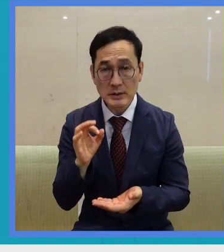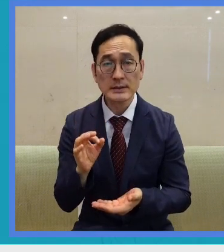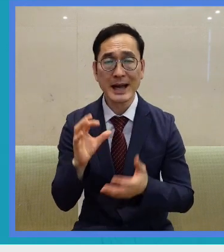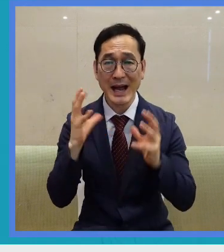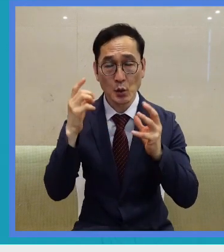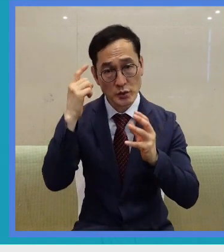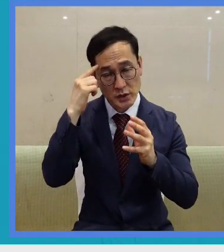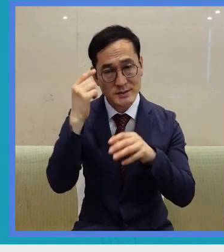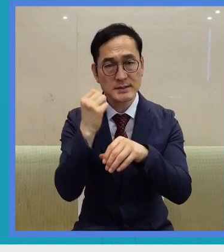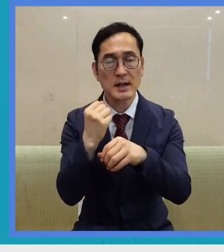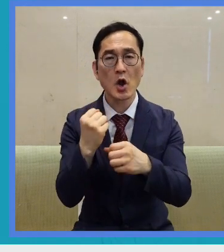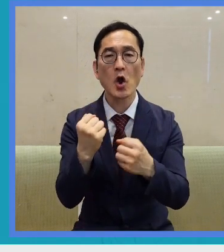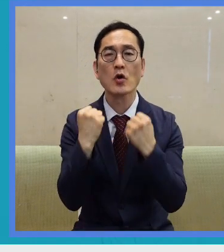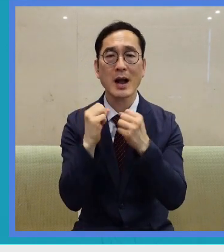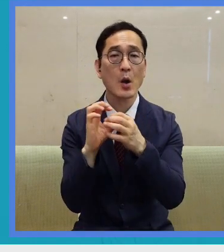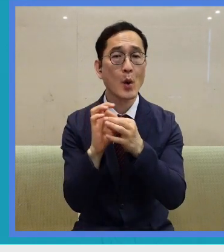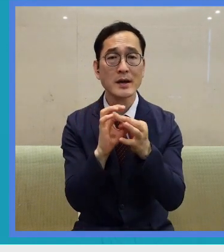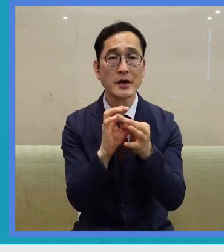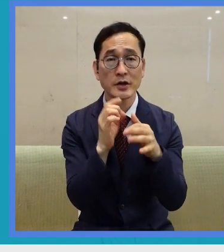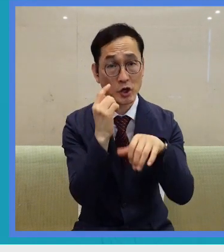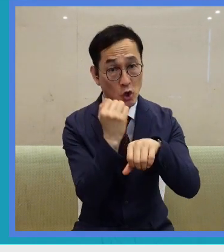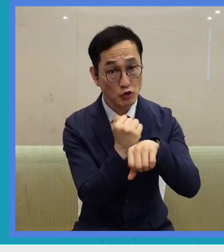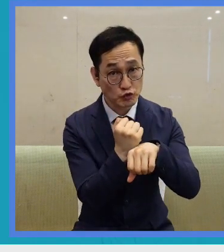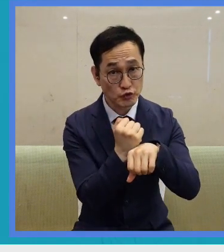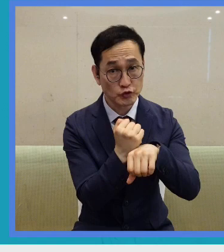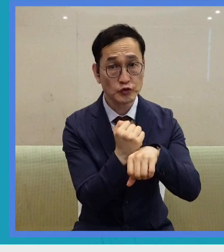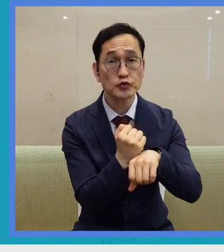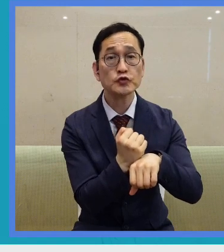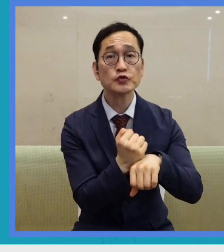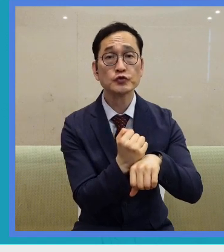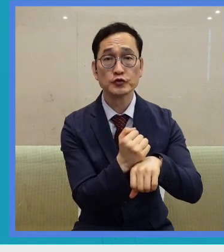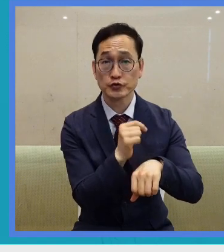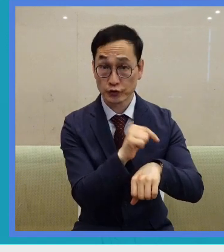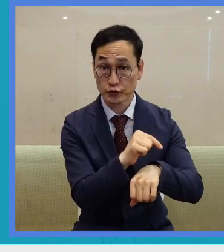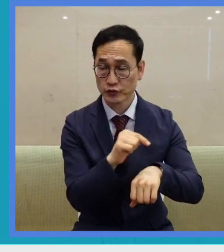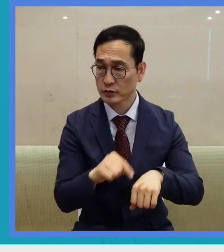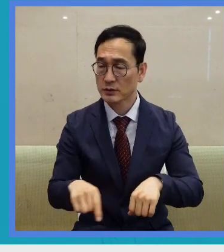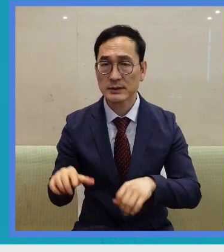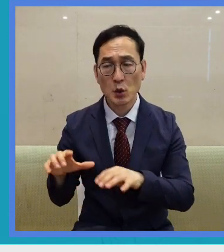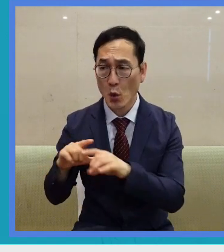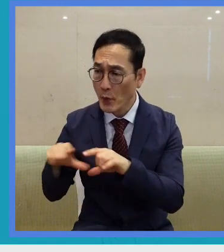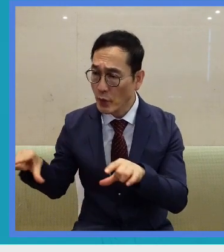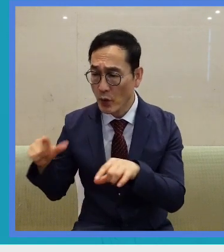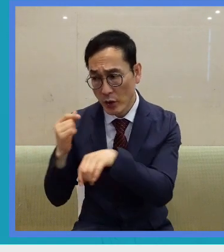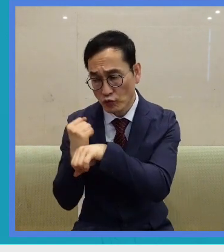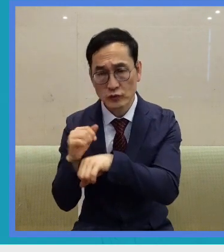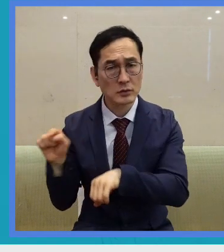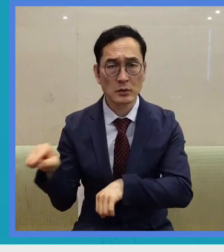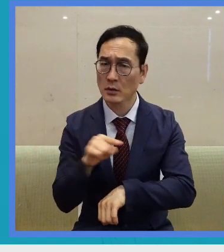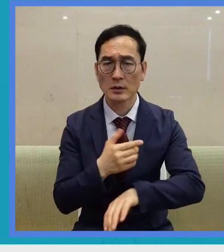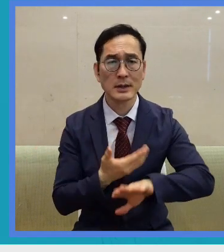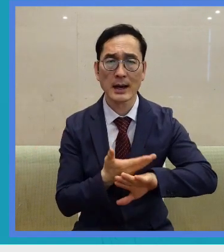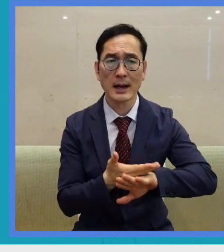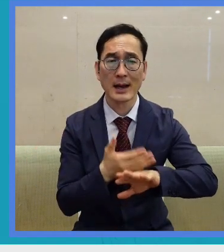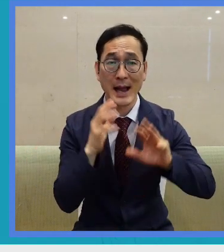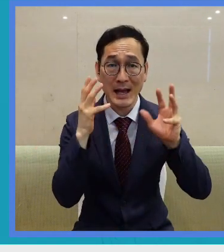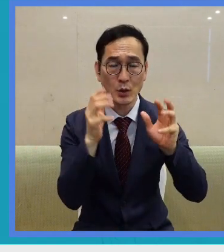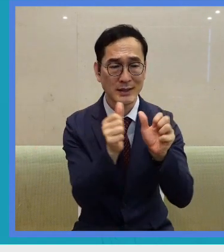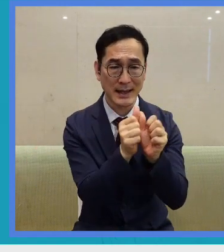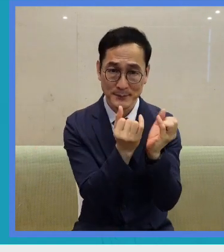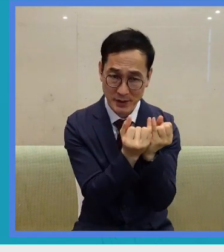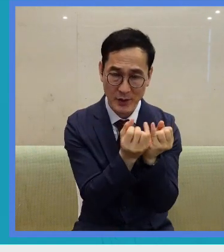건강을 다룬 연구들이 다른 이야기들을 하고 있다라는 것을 발견했습니다. 이것은 아동의 성별 혹은 상황에 따라서